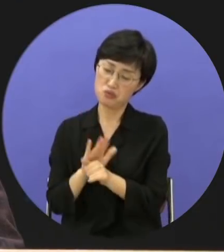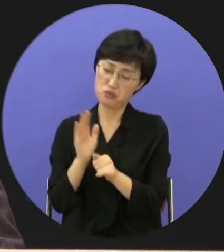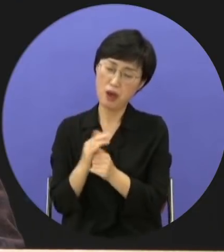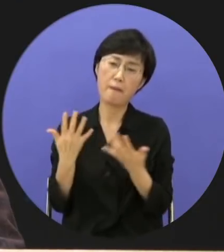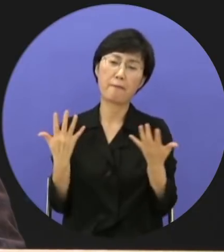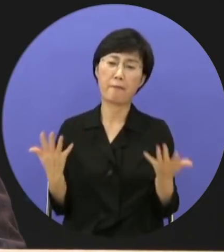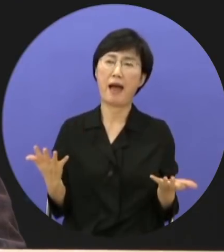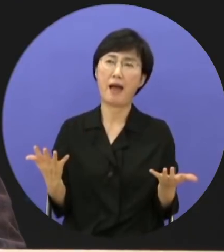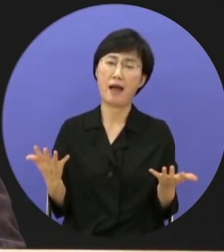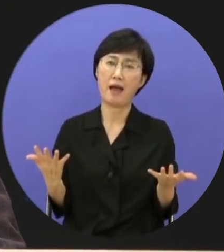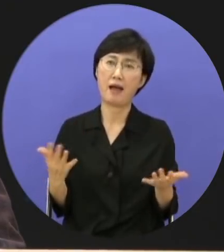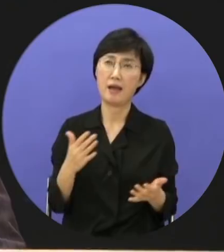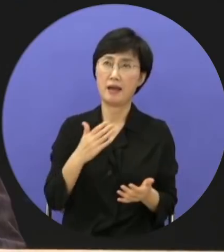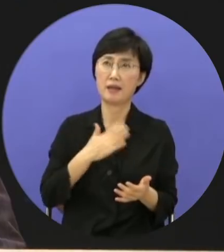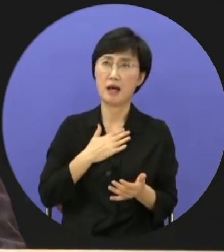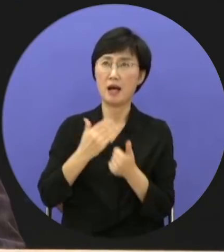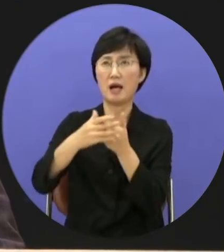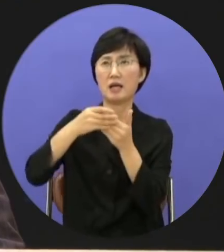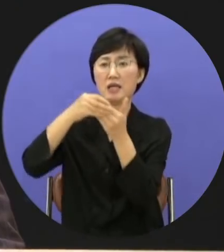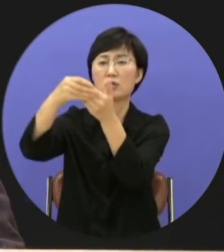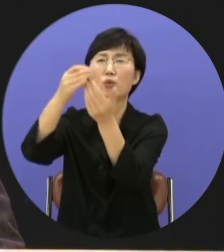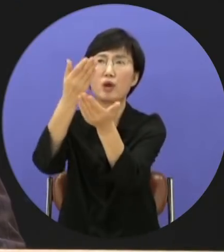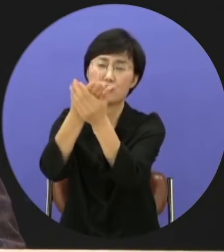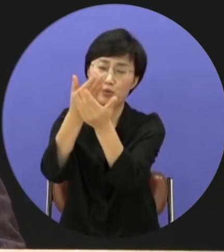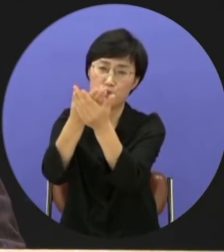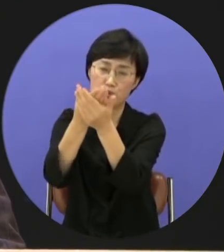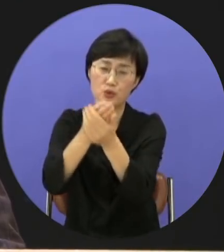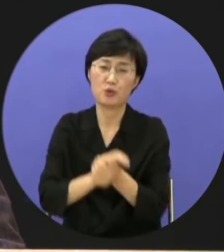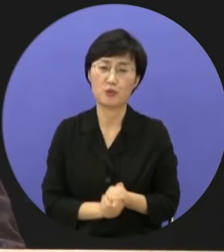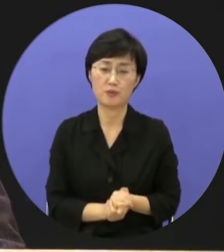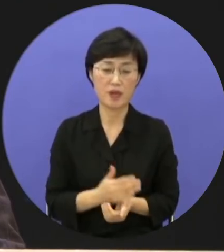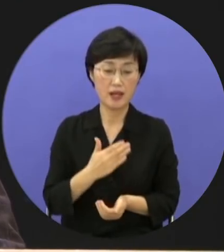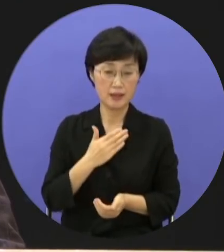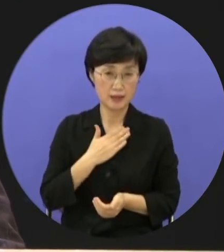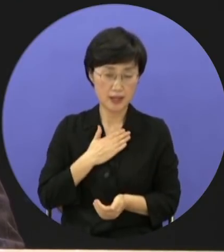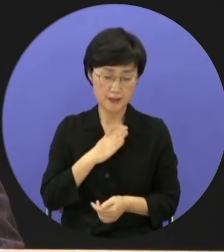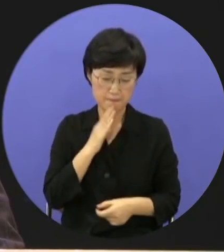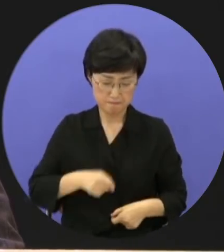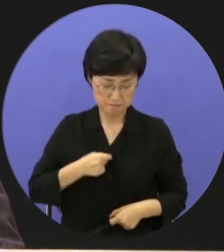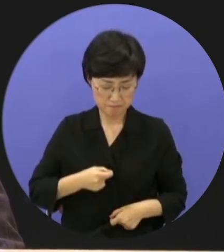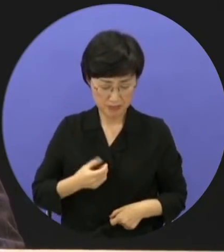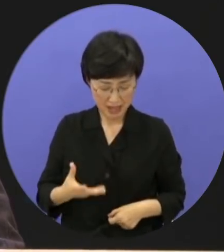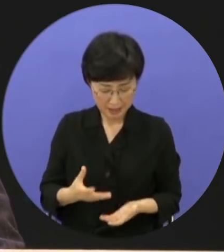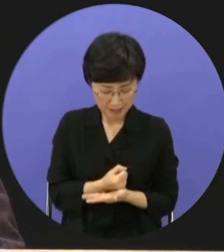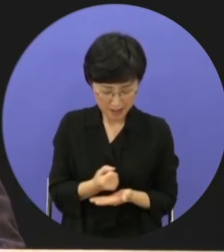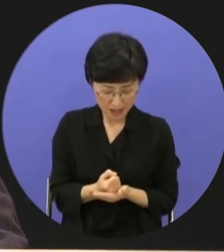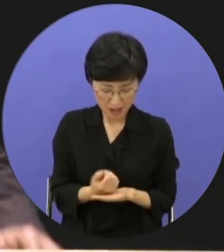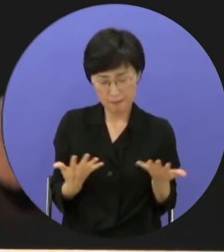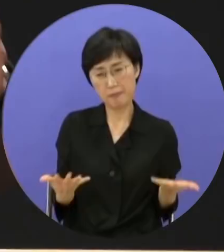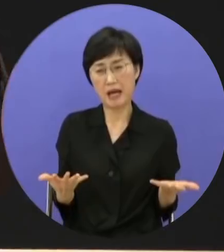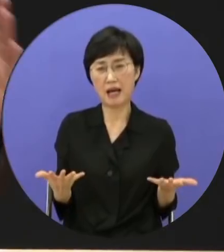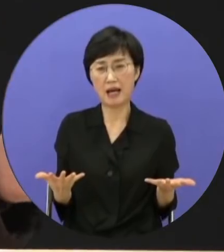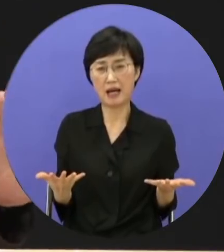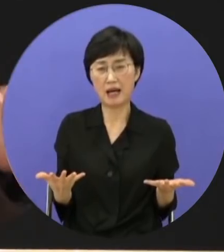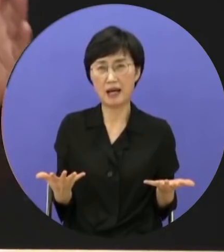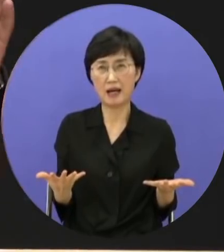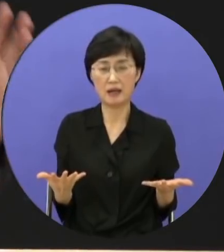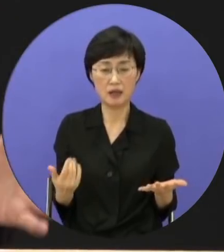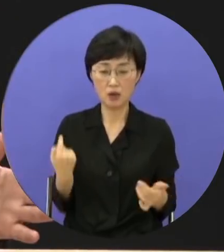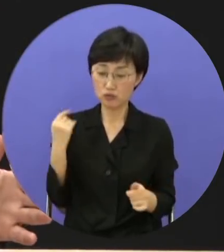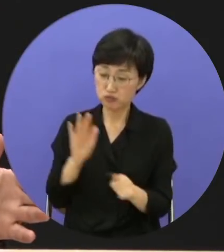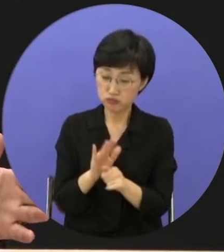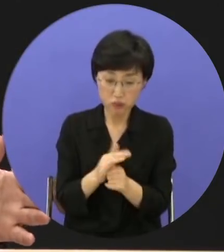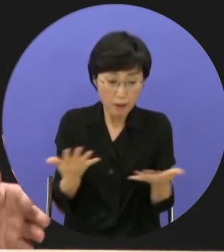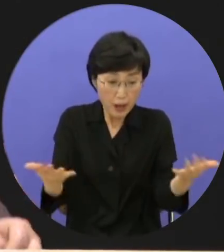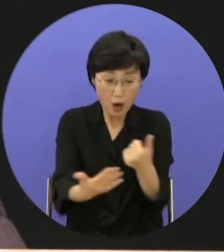no background. 저를 인도해 주십시오. So lead me. 저는 사실은 가진 게 없습니다. God, in fact, I have nothing in my possession. 아무 배경도